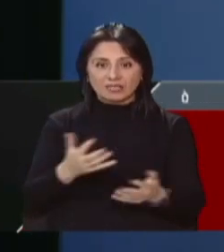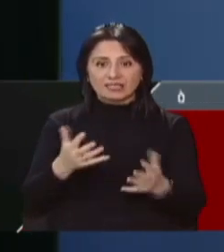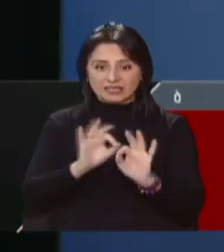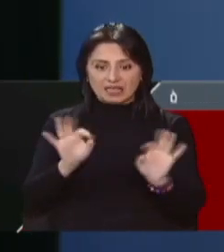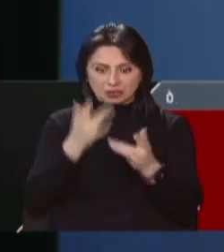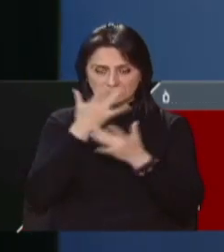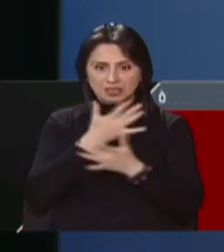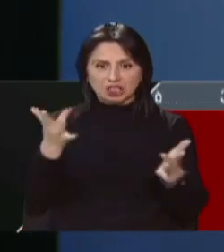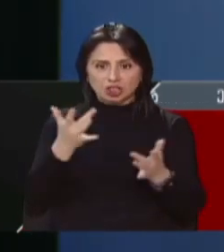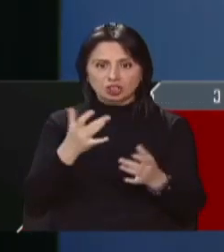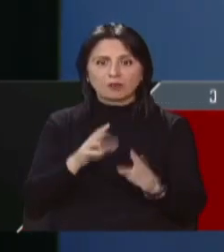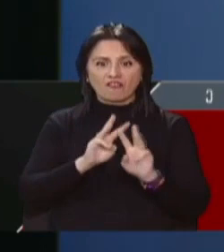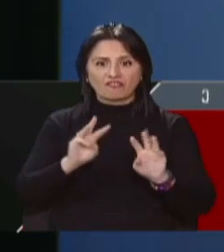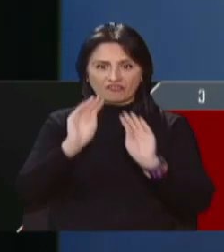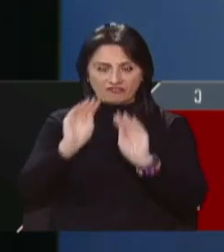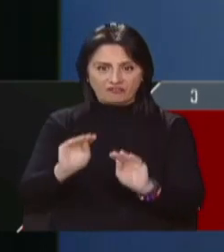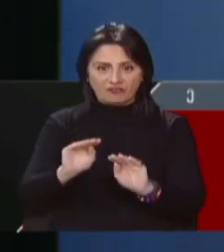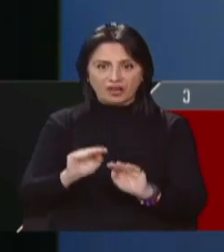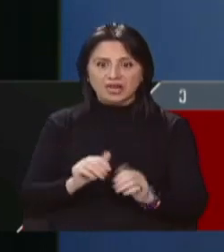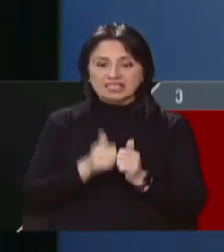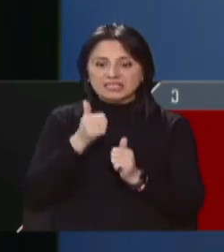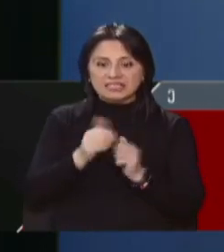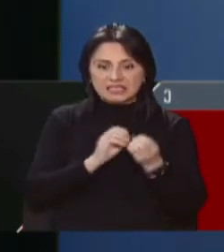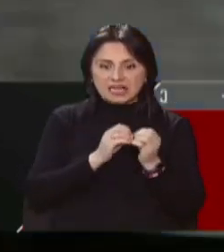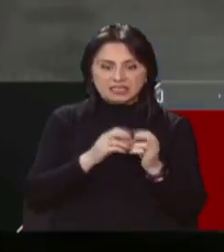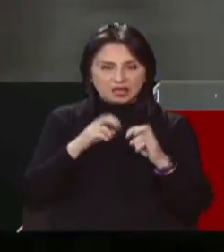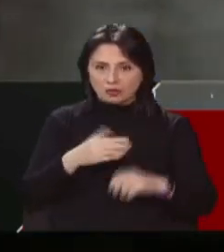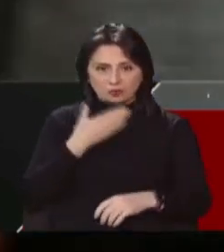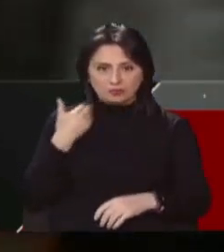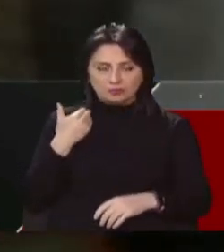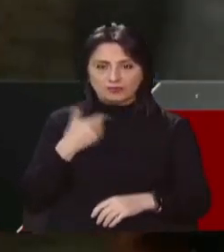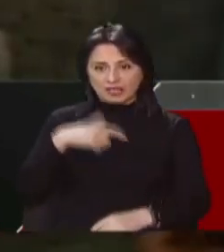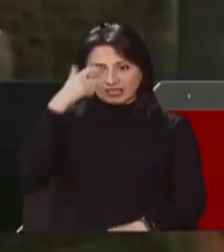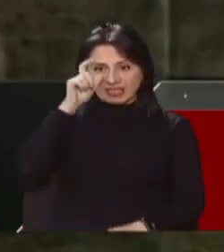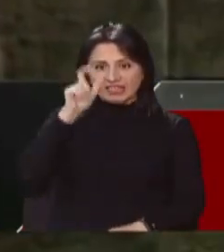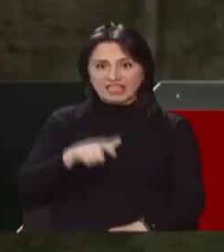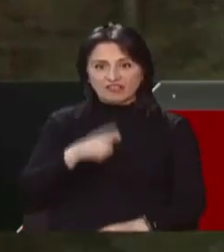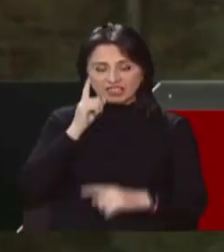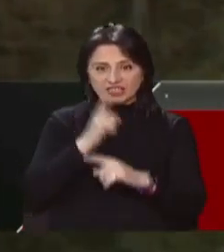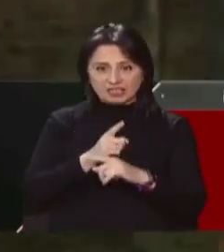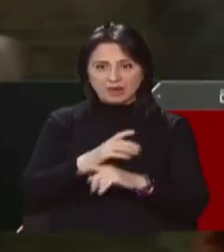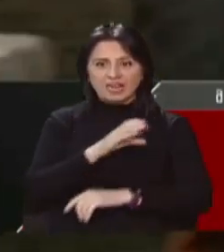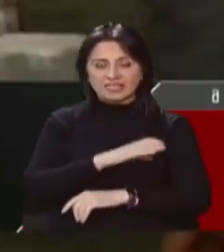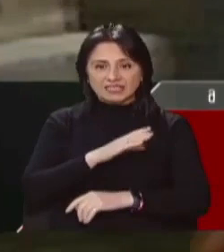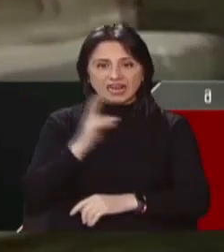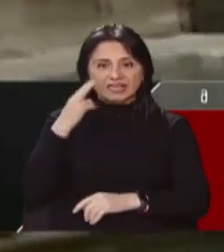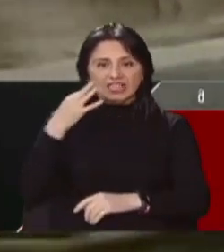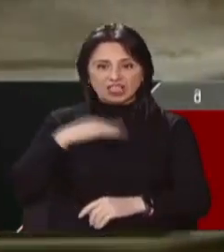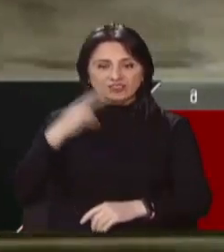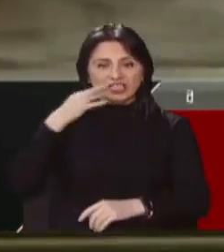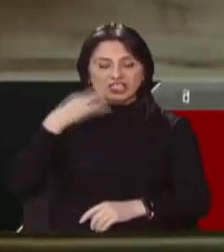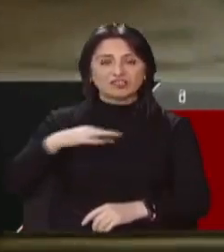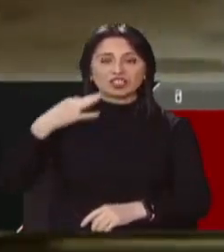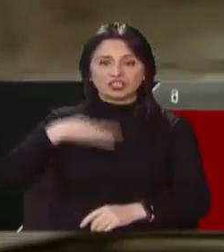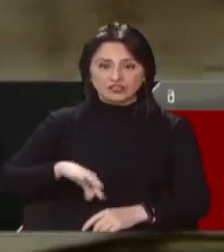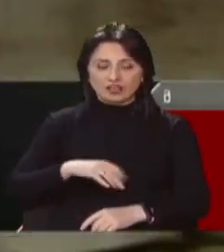ცხადდება საჯაროდ, ქვეყნდება ვებგვერდზე და არ ხდება წინასწარ ამის განხილვა. ბიძინა ივანიშვილის ძმა, ძალი, დეიდაშვილი და დეიდაშვილის